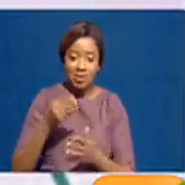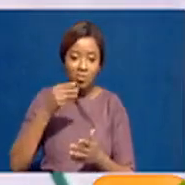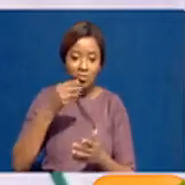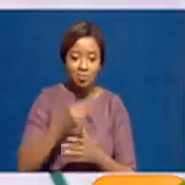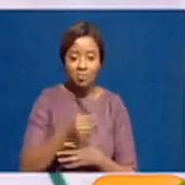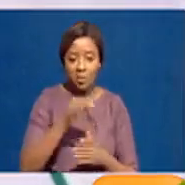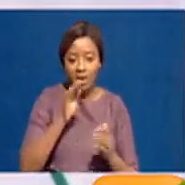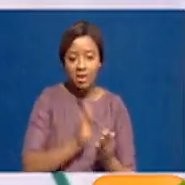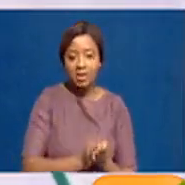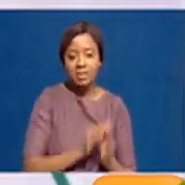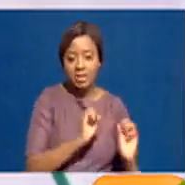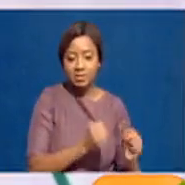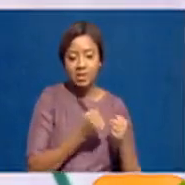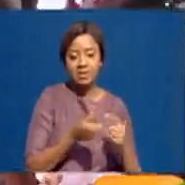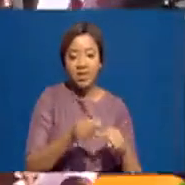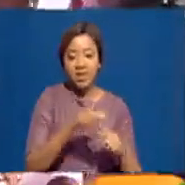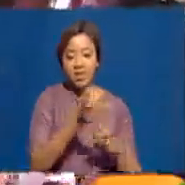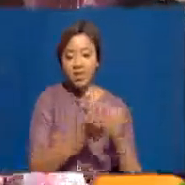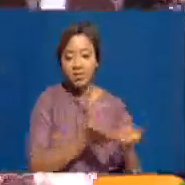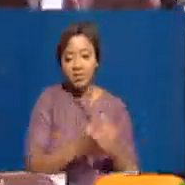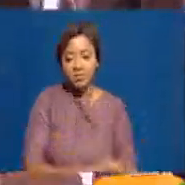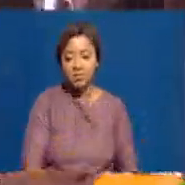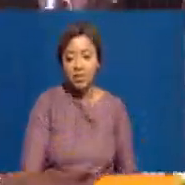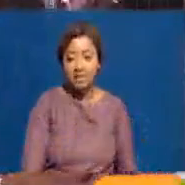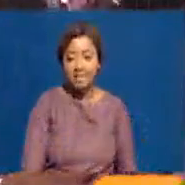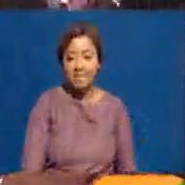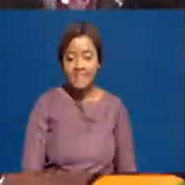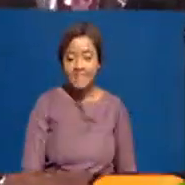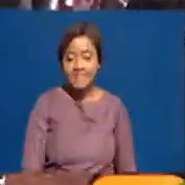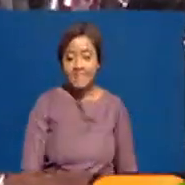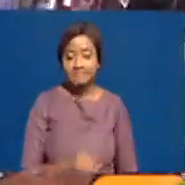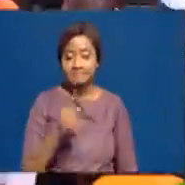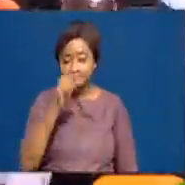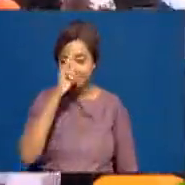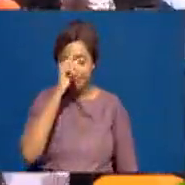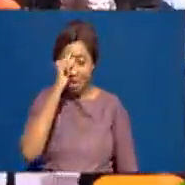bados waongeze kwa biashara. The DP adding that the government's plan to lay